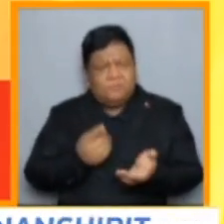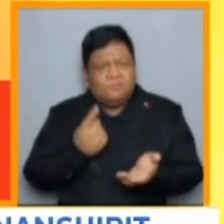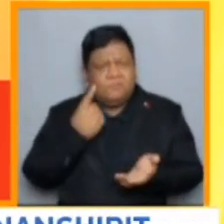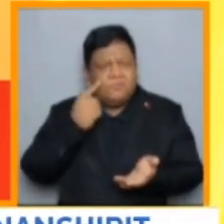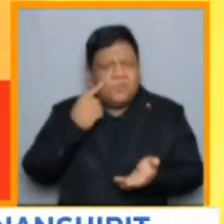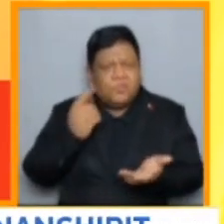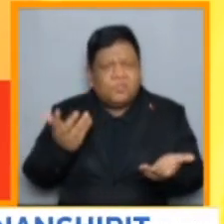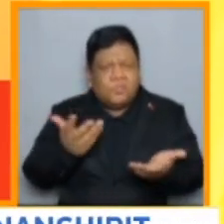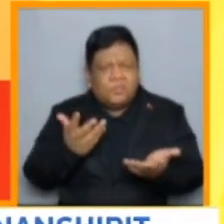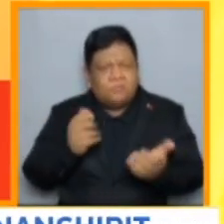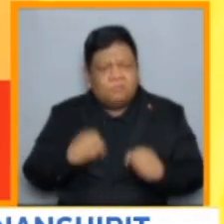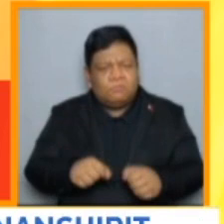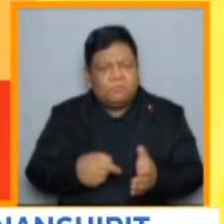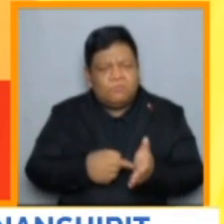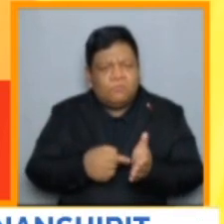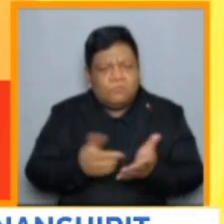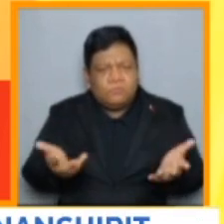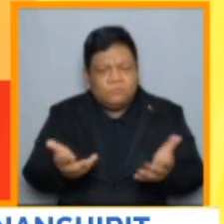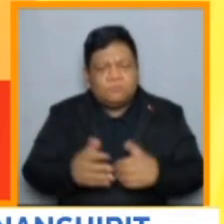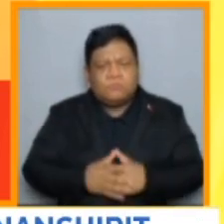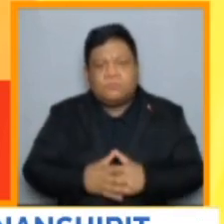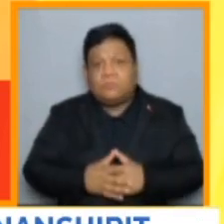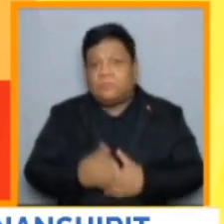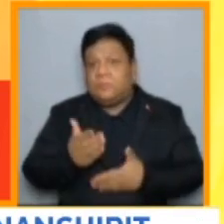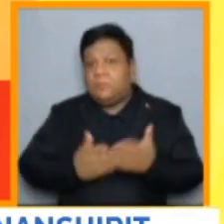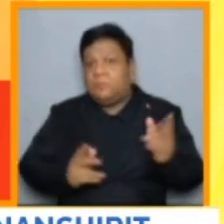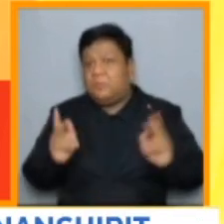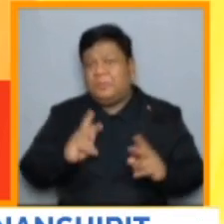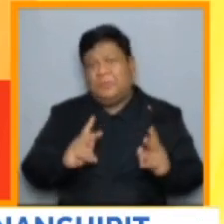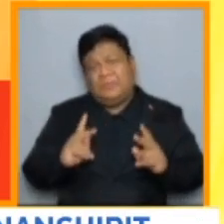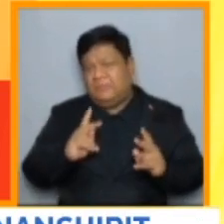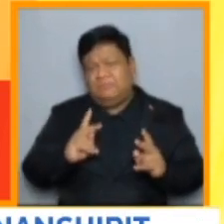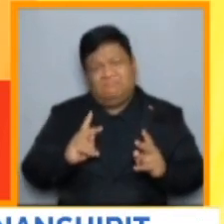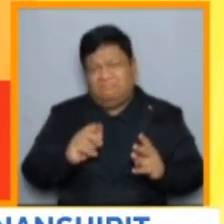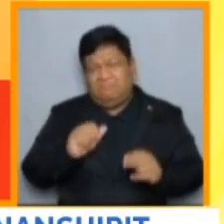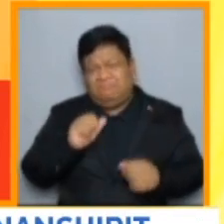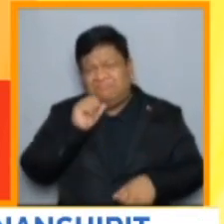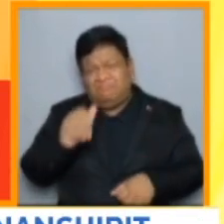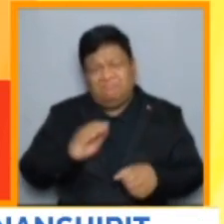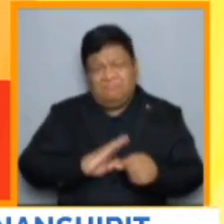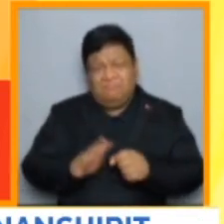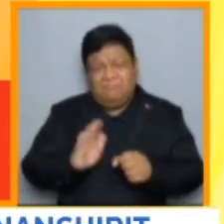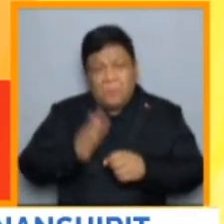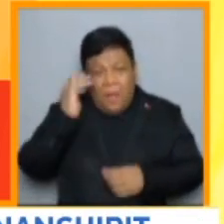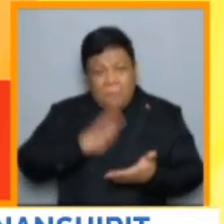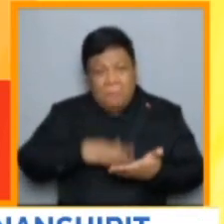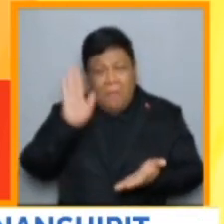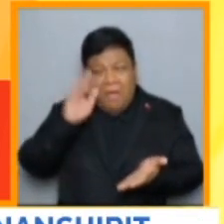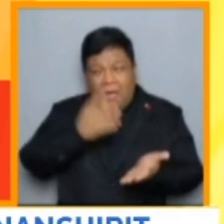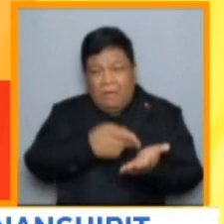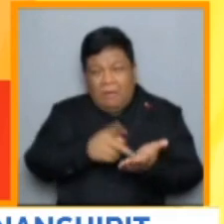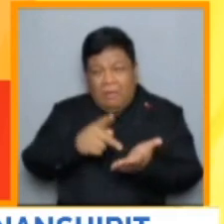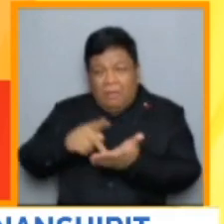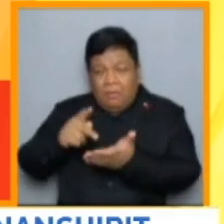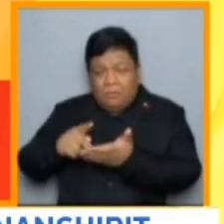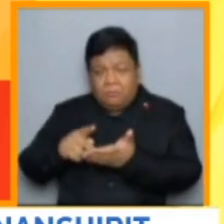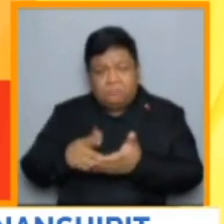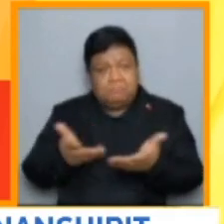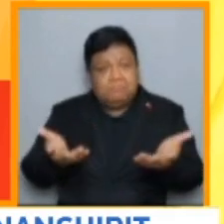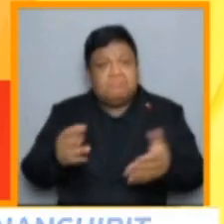nating kababayan, hindi ito sapat lalo na't napakamahal ng mga bilihin. Ivan, ano hirit ng mga kapuso natin online?